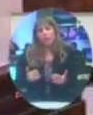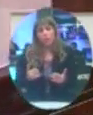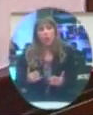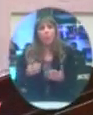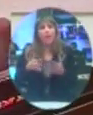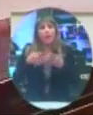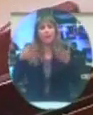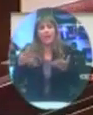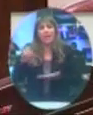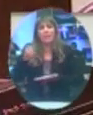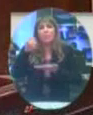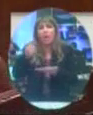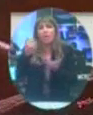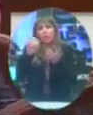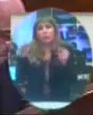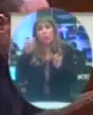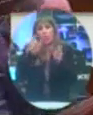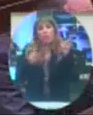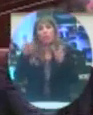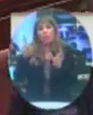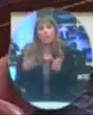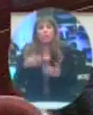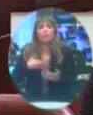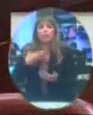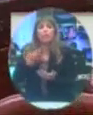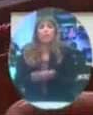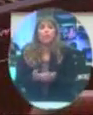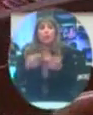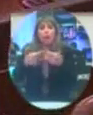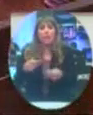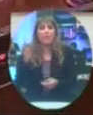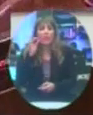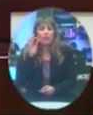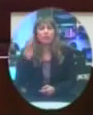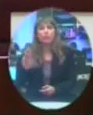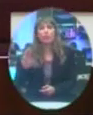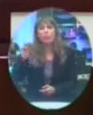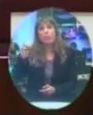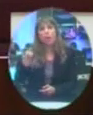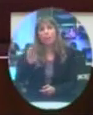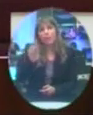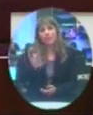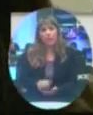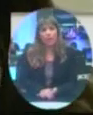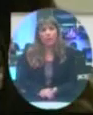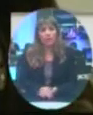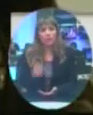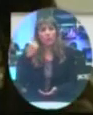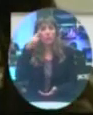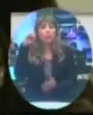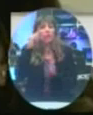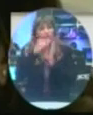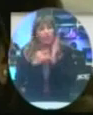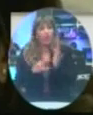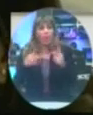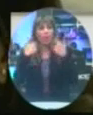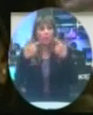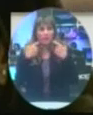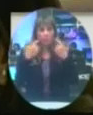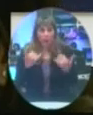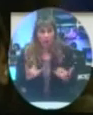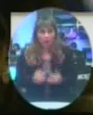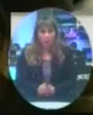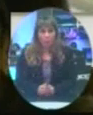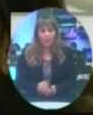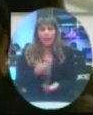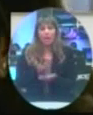מענק השחרור למשרתי השירות הלאומי של חברת הכנסת שולי מואלם רפאלי. יוזמת החוק מסבירה היום כי ההצעה